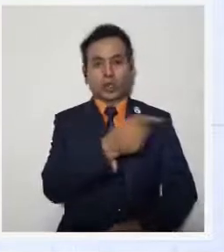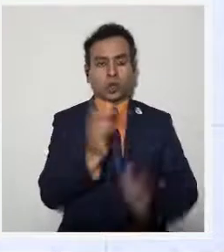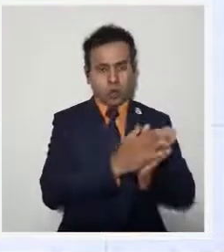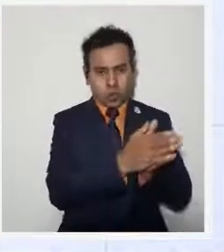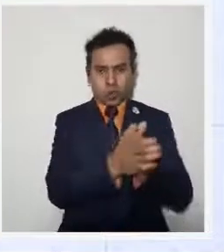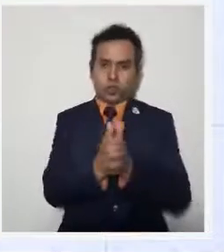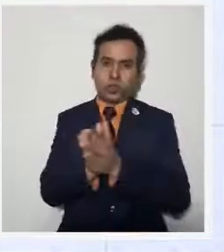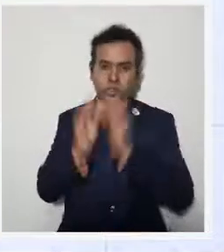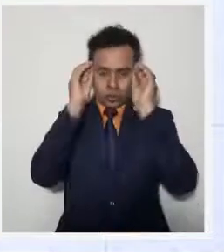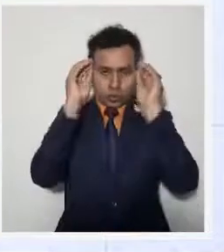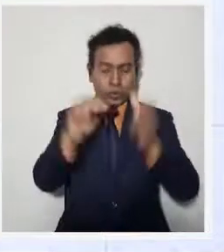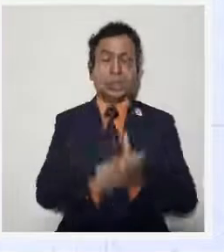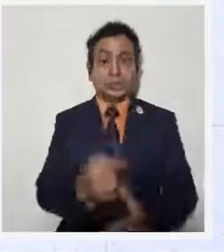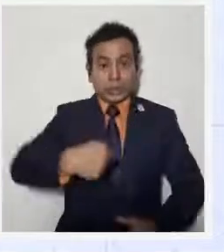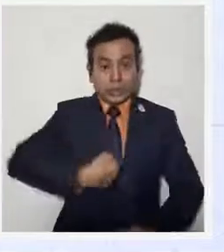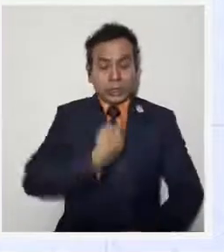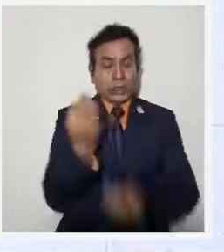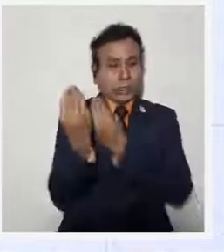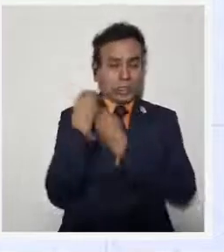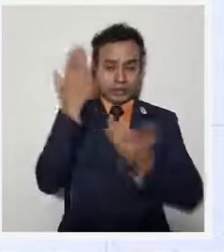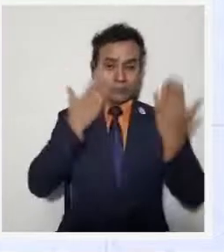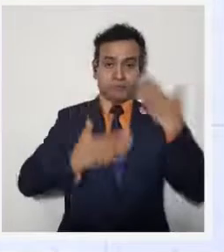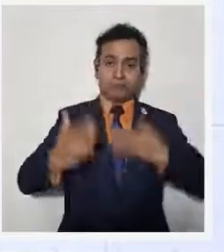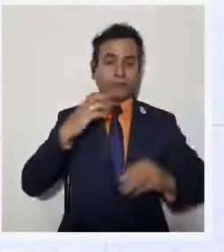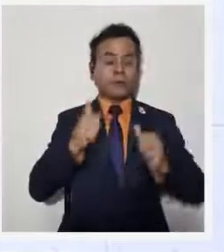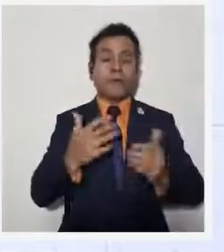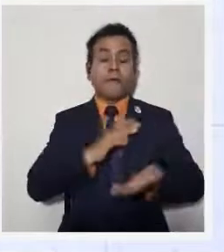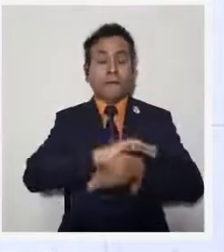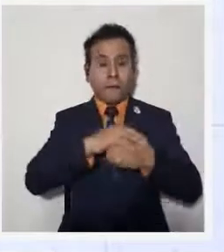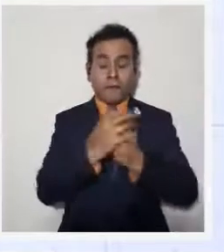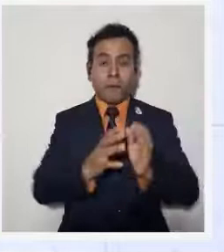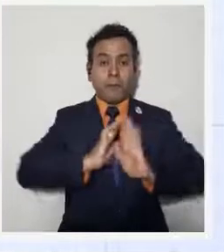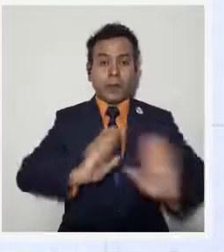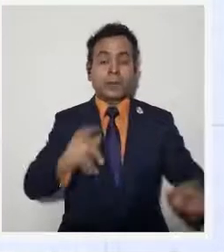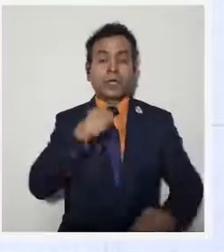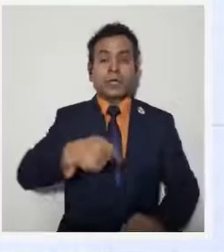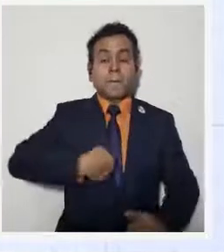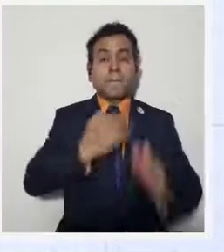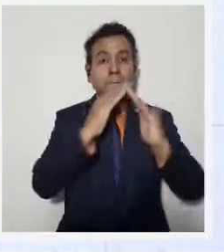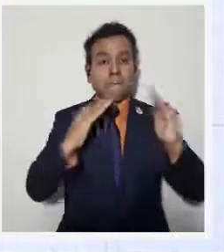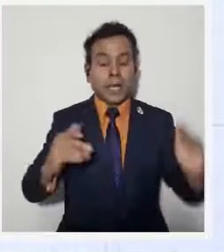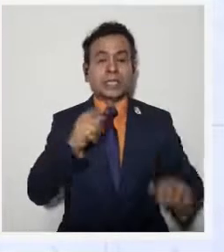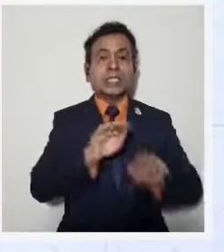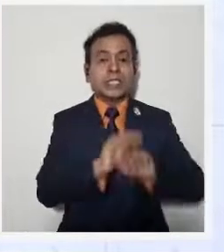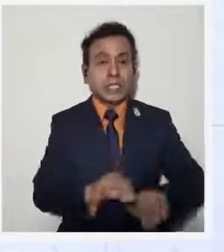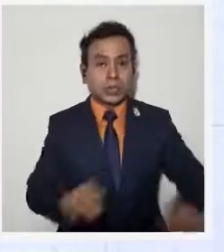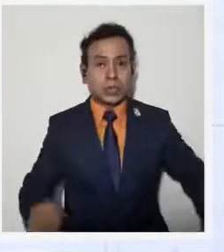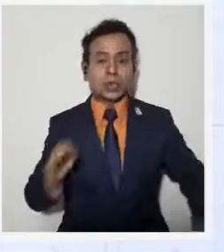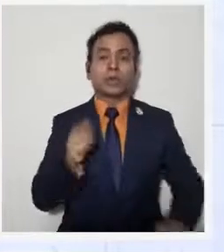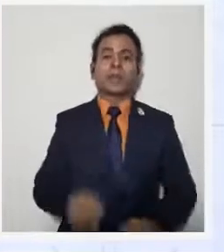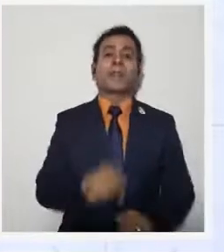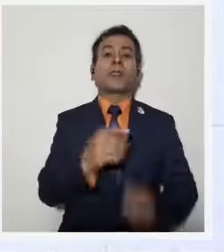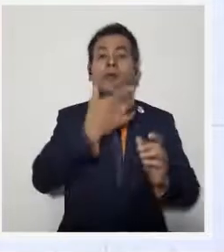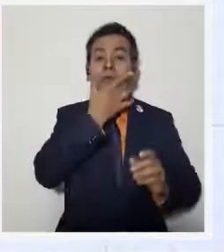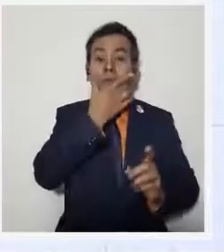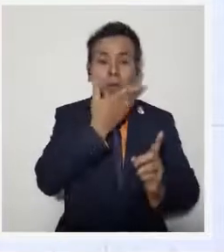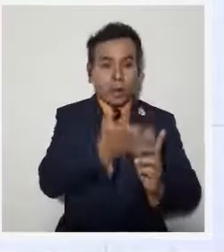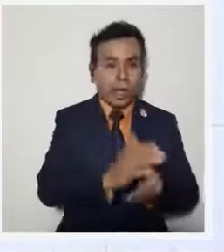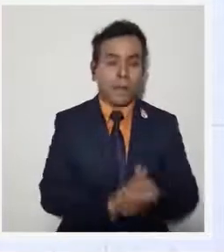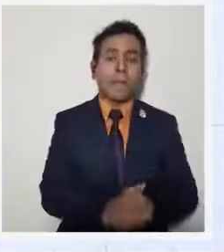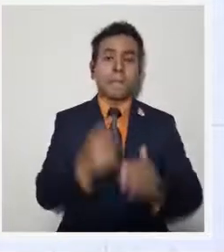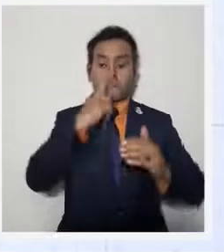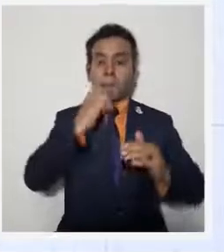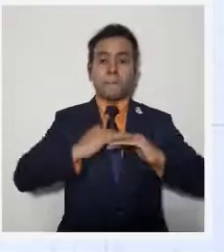আমরা তথ্য এখানেই শেষ করব, কিন্তু যাওয়ার আগে আবারও বলবো আপনারা নিজেদের যেমন পরিচর্যা করবেন, বাসার